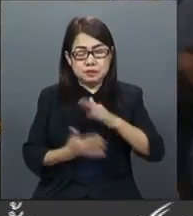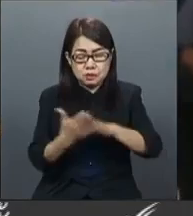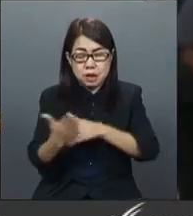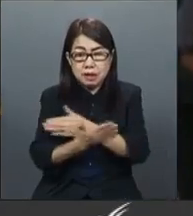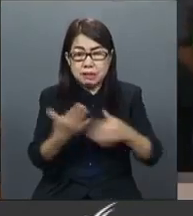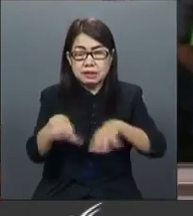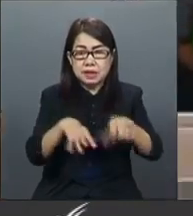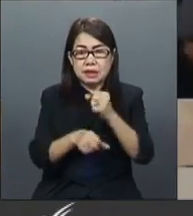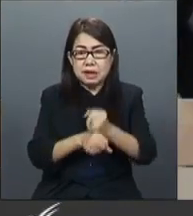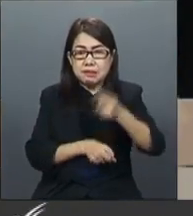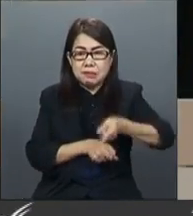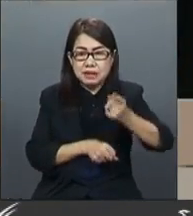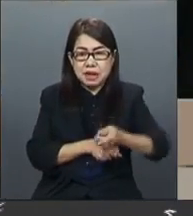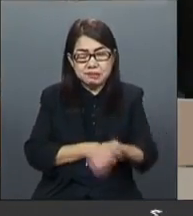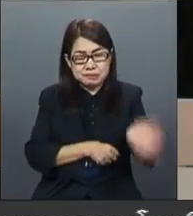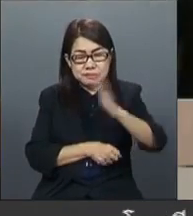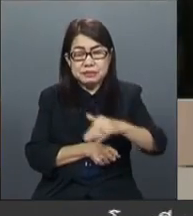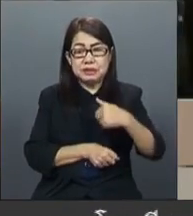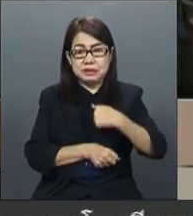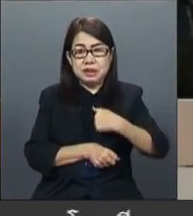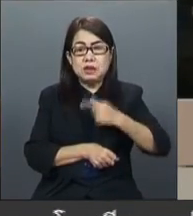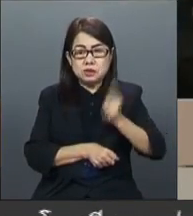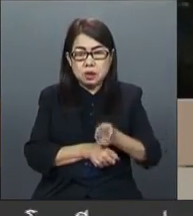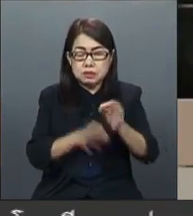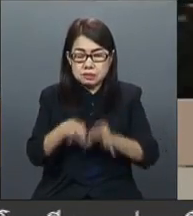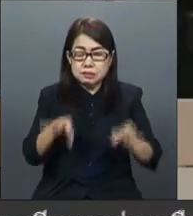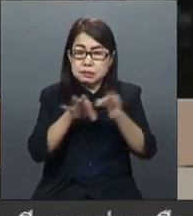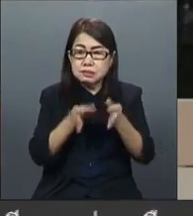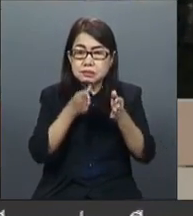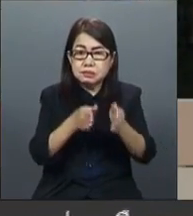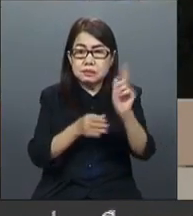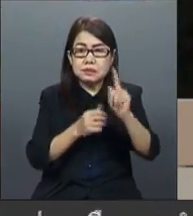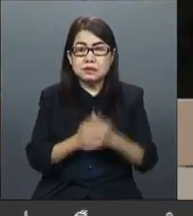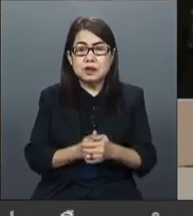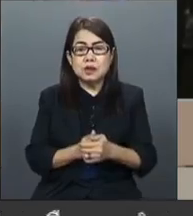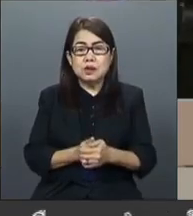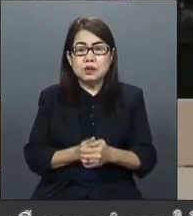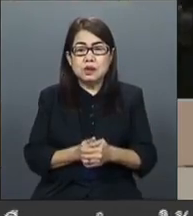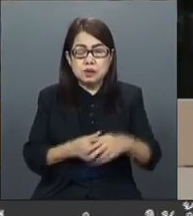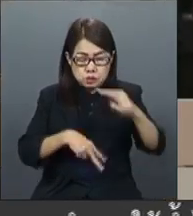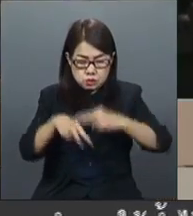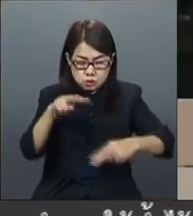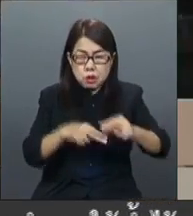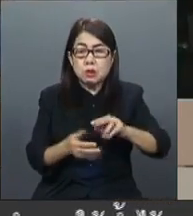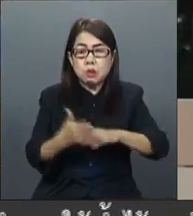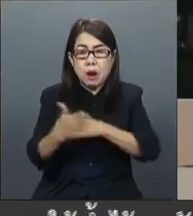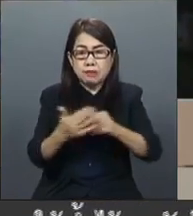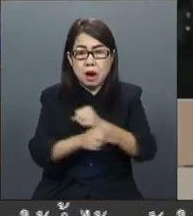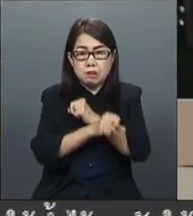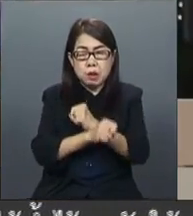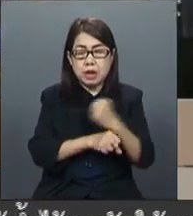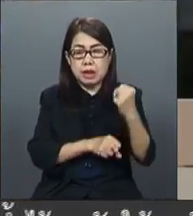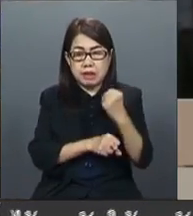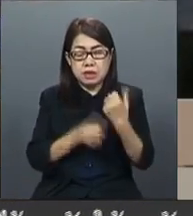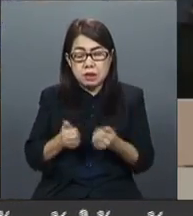ตลอดเวลาอยู่แล้วเพียงแต่ว่าเราอาจจะให้ความสำคัญเกี่ยวกับเรื่องของการดูแลกับเรื่องต่างๆมากขึ้นในขณะเดียวกันเนี่ยหน่วยงาน